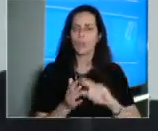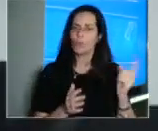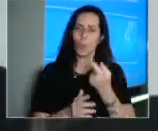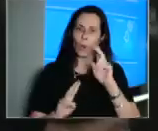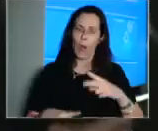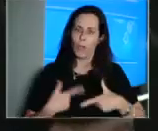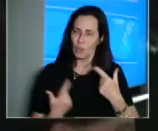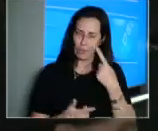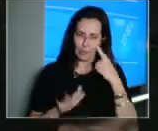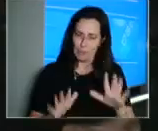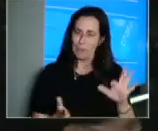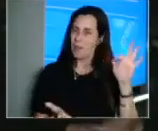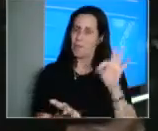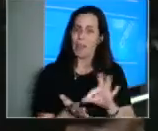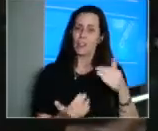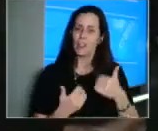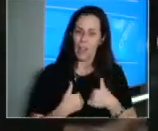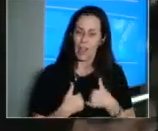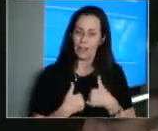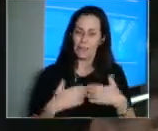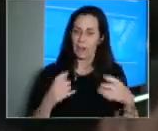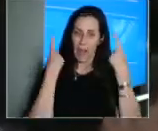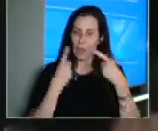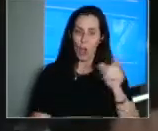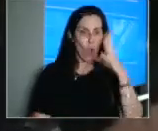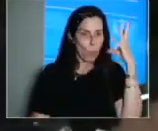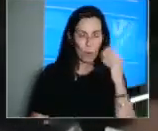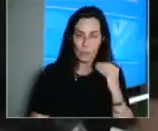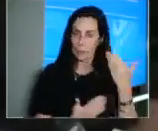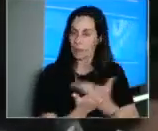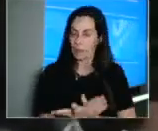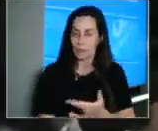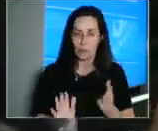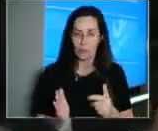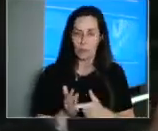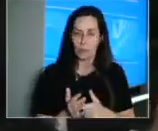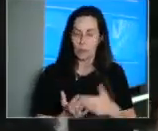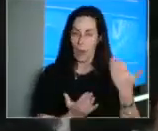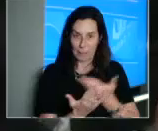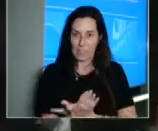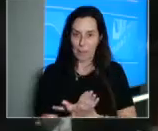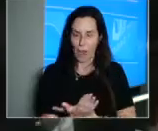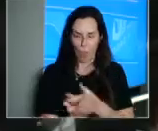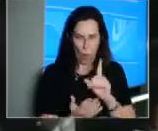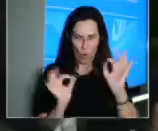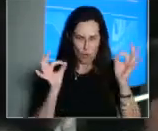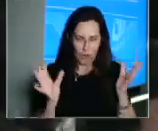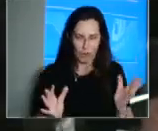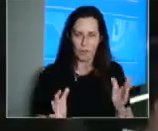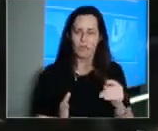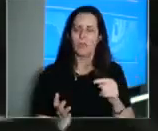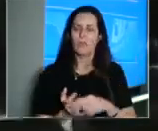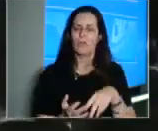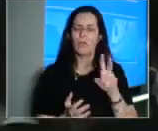נוכל לחיות פה. עכשיו תראה, ברגע שאני כאדם חרדי לא מרוצה מהמסמך הזה, לא, או המסמך הבלתי רשמי הזה, ואומר יש